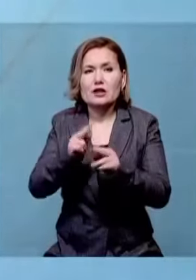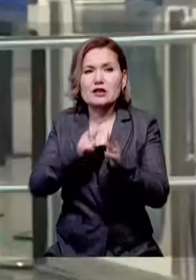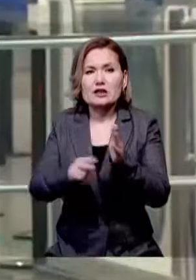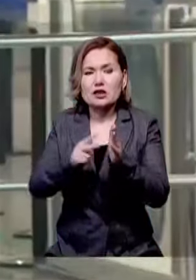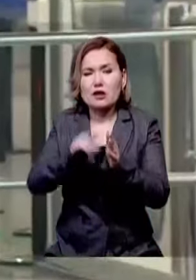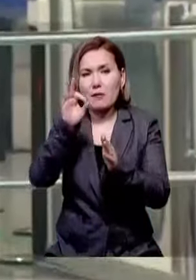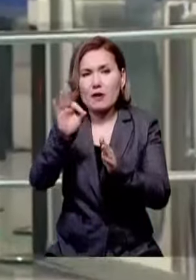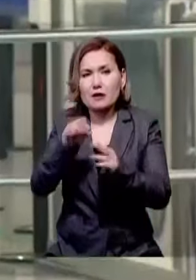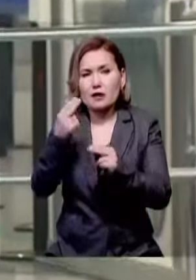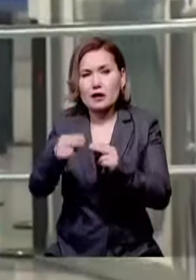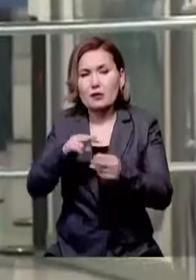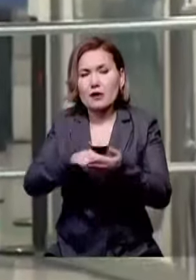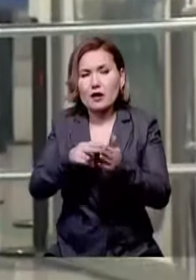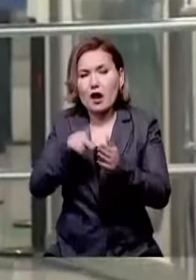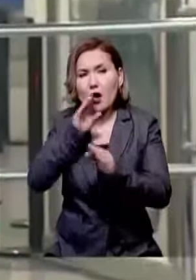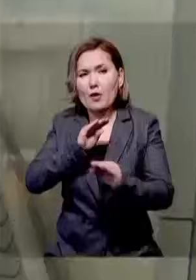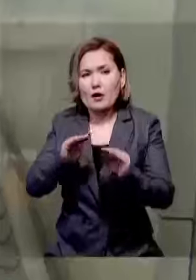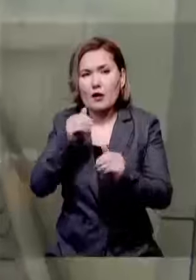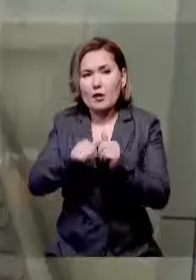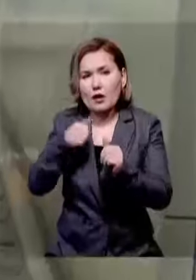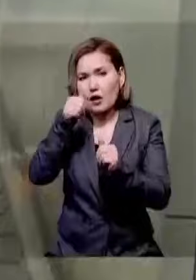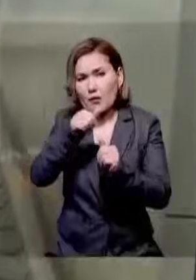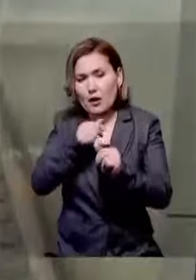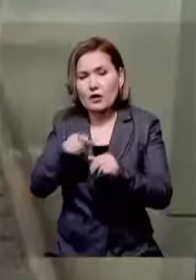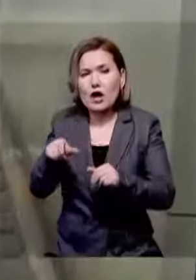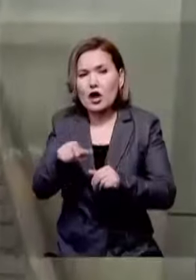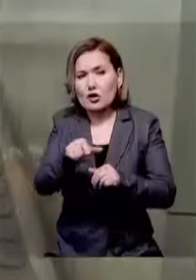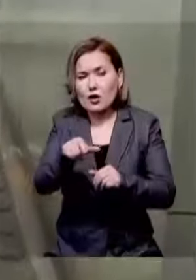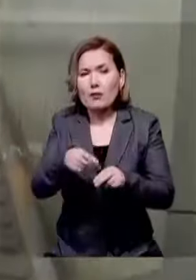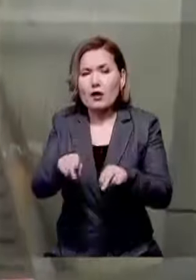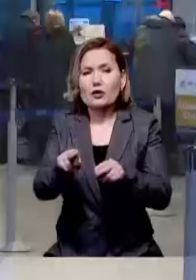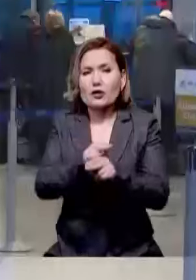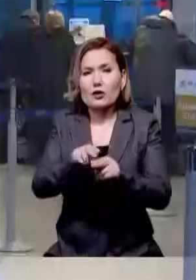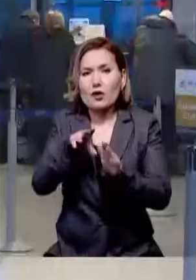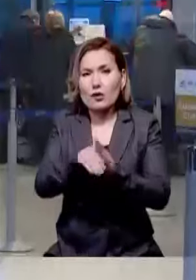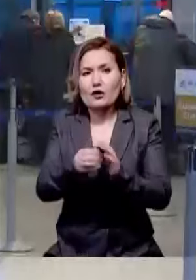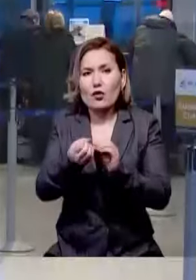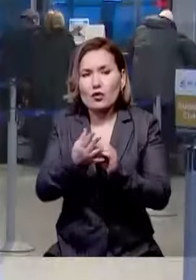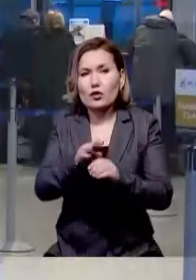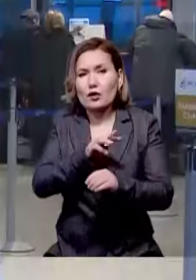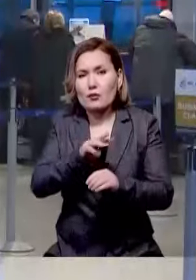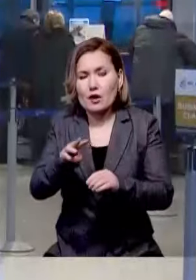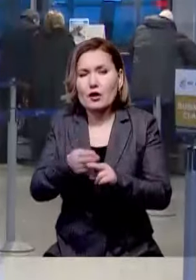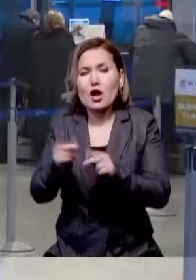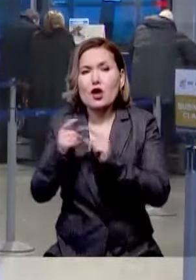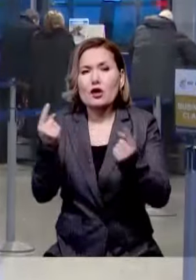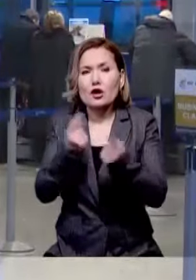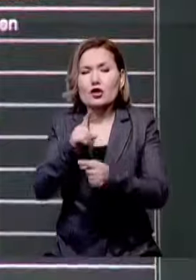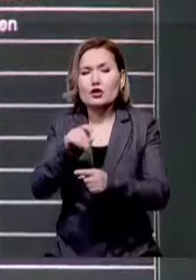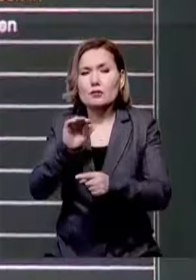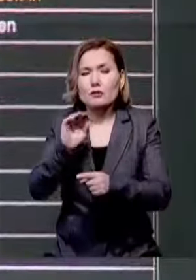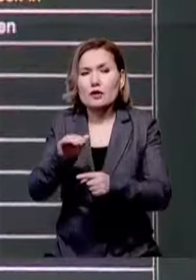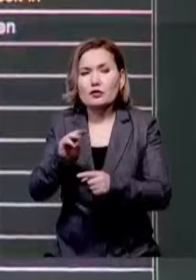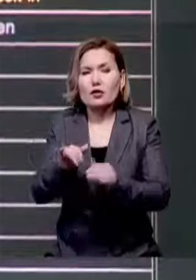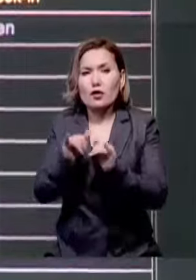аяқталған. Жоспар бойынша инфрақұрылым жыл сайынғы жолаушылар тасымалын 14 миллионға, ал жүк тасымалын 100 мың тоннаға